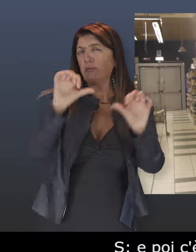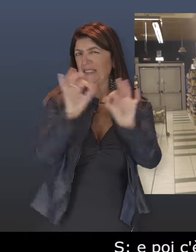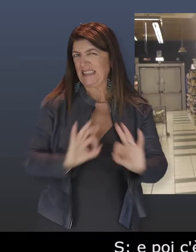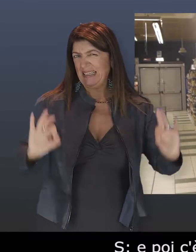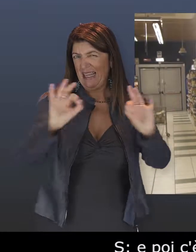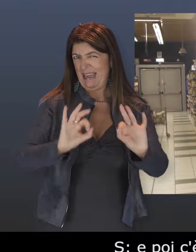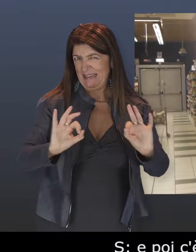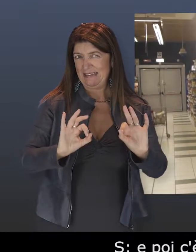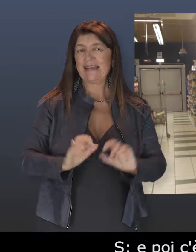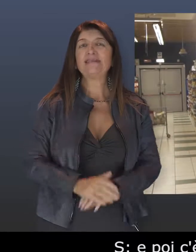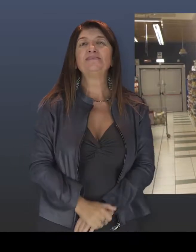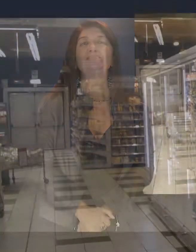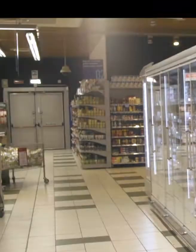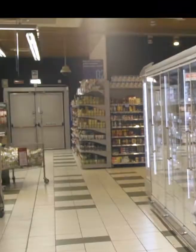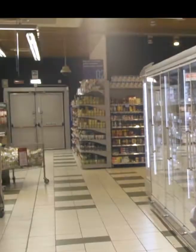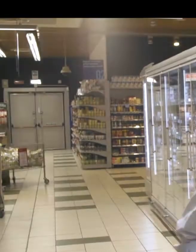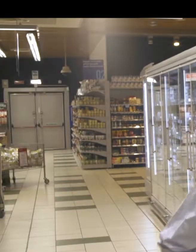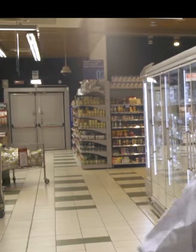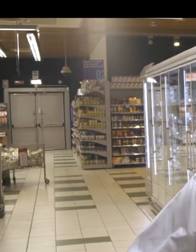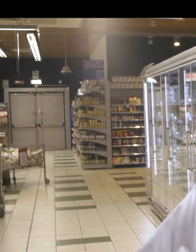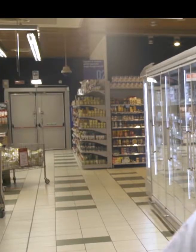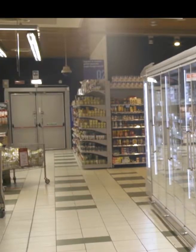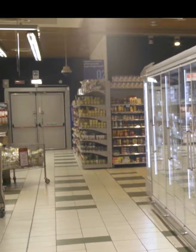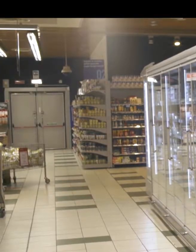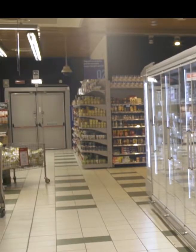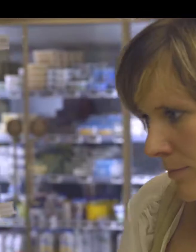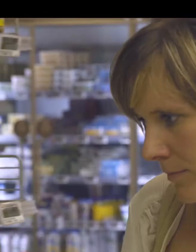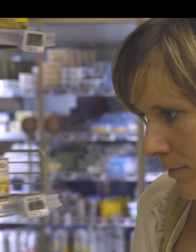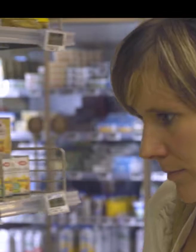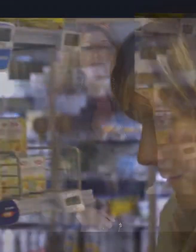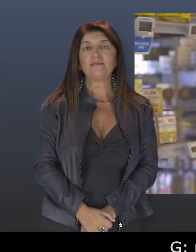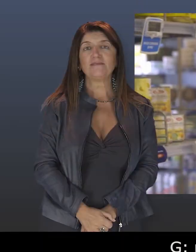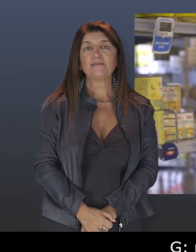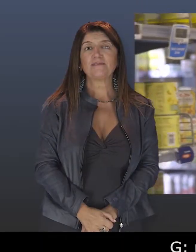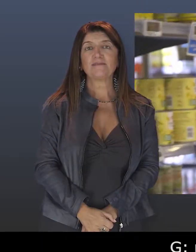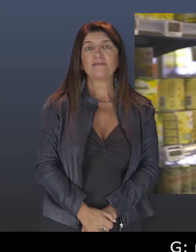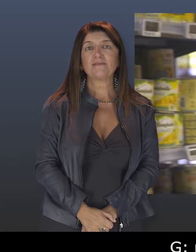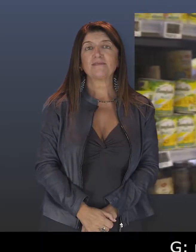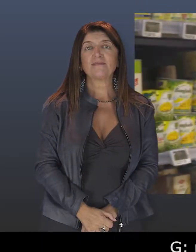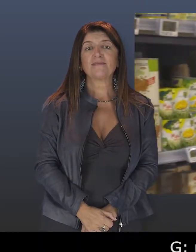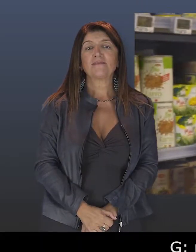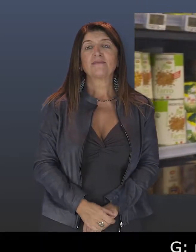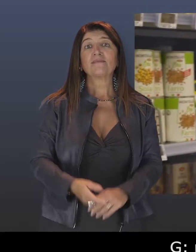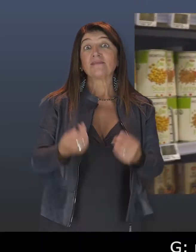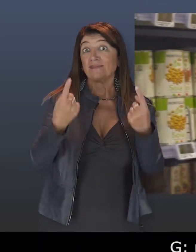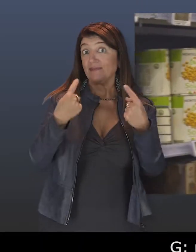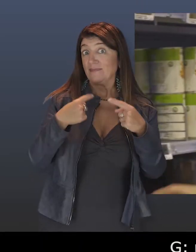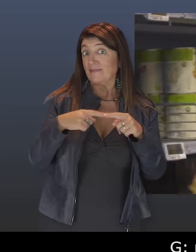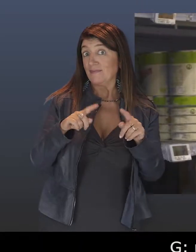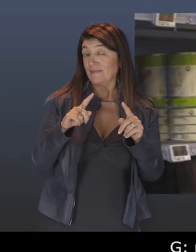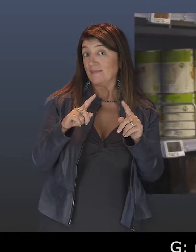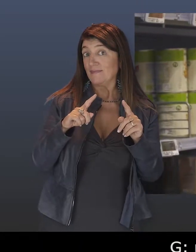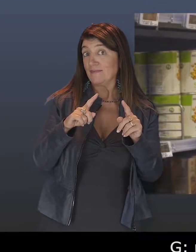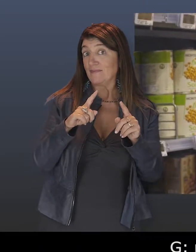Giovanni mette nel carrello una confezione di uova biologiche. Perché biologico è